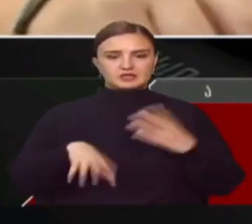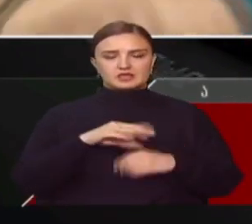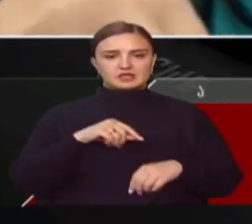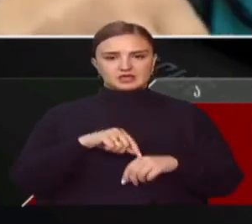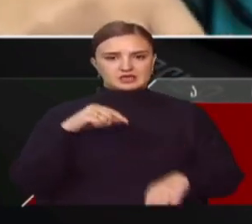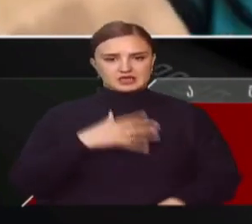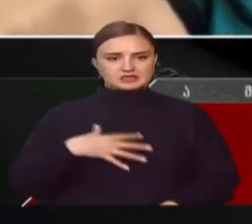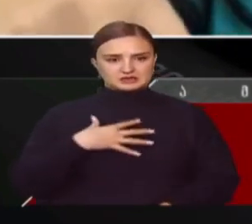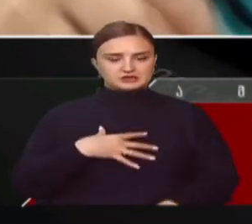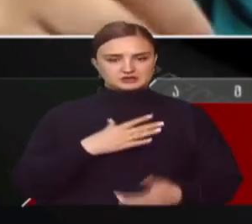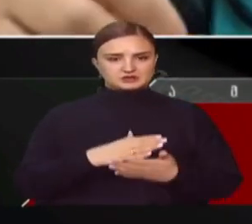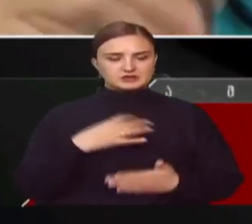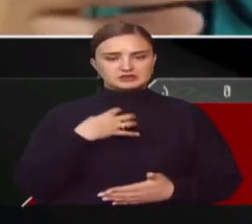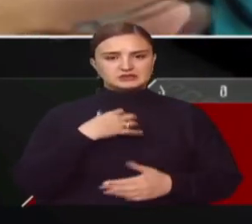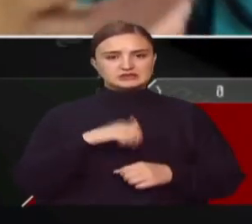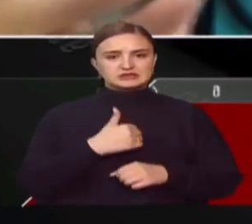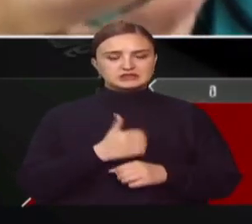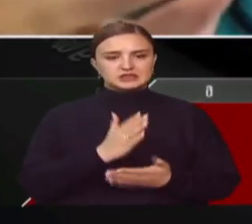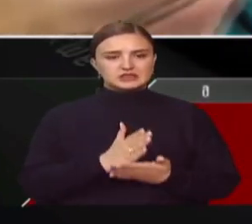განიცდის, ძირითადად არიან